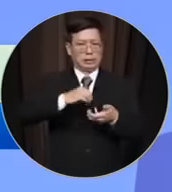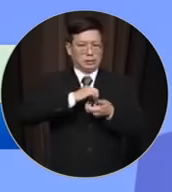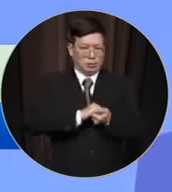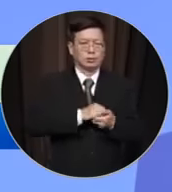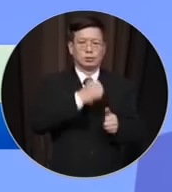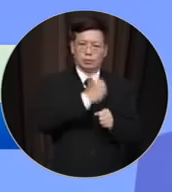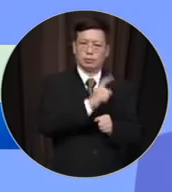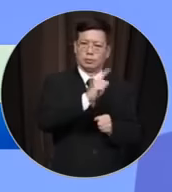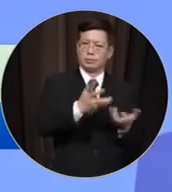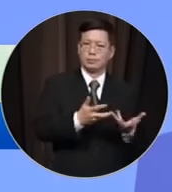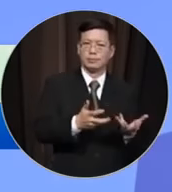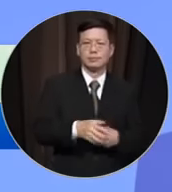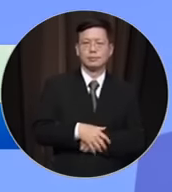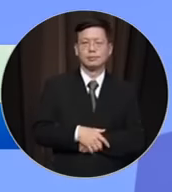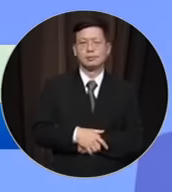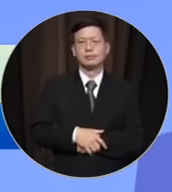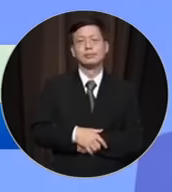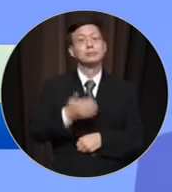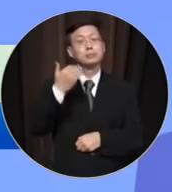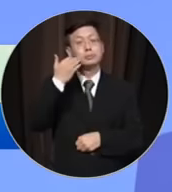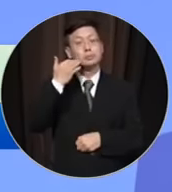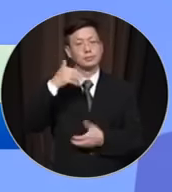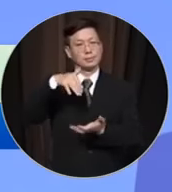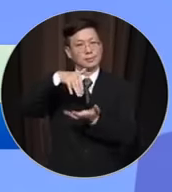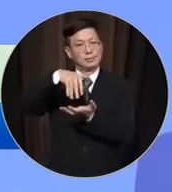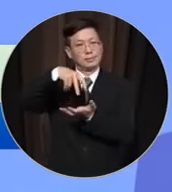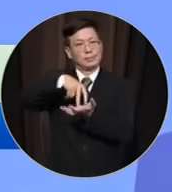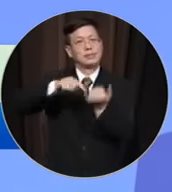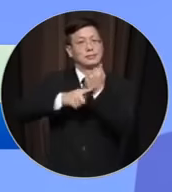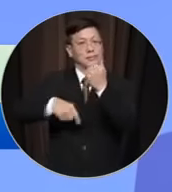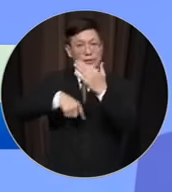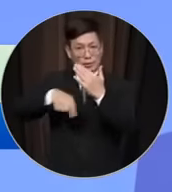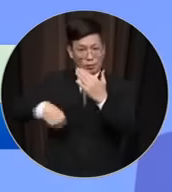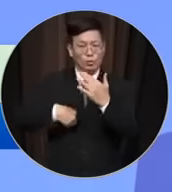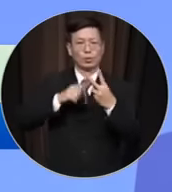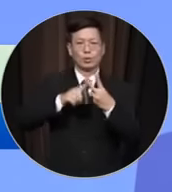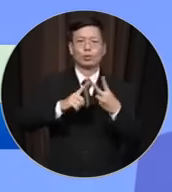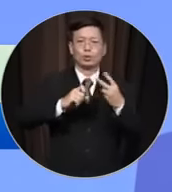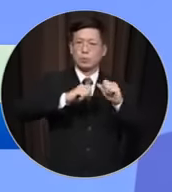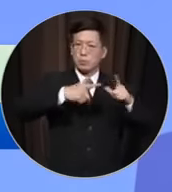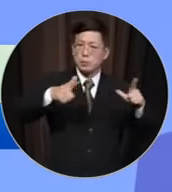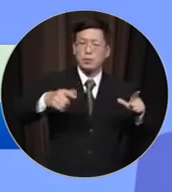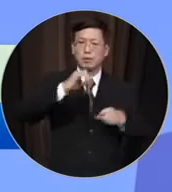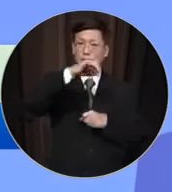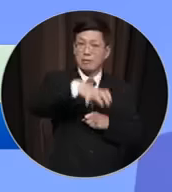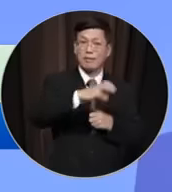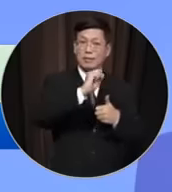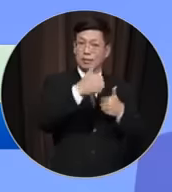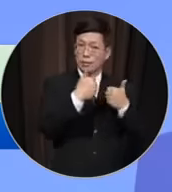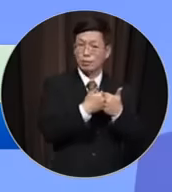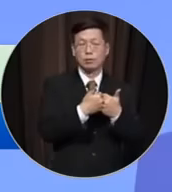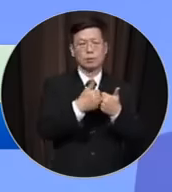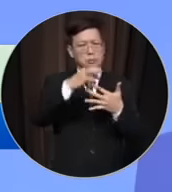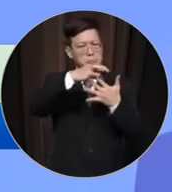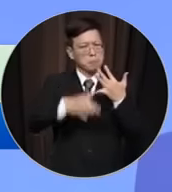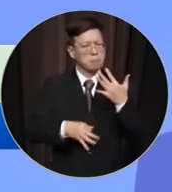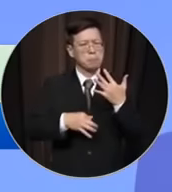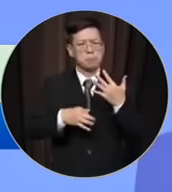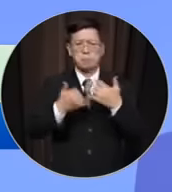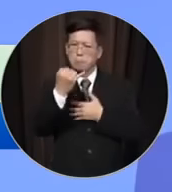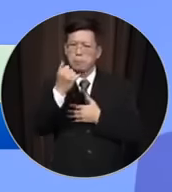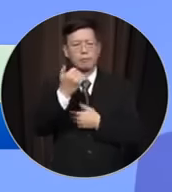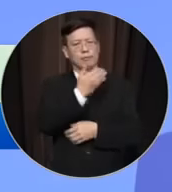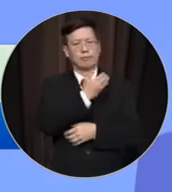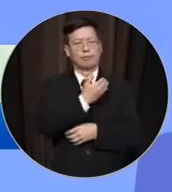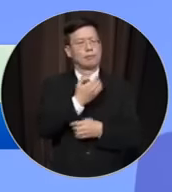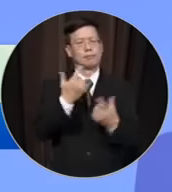做什么事。今天不管立法院或者是各级议会的制度如何，